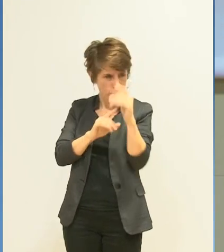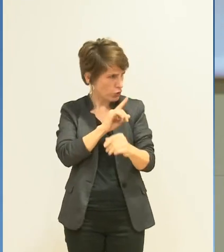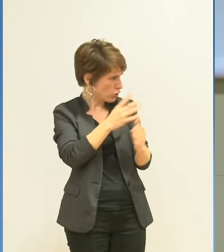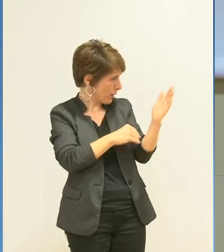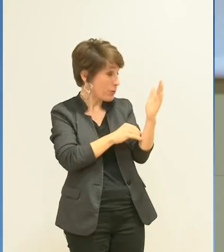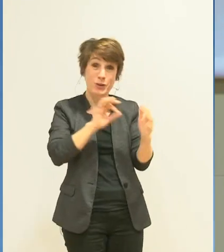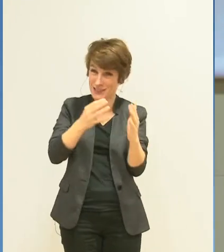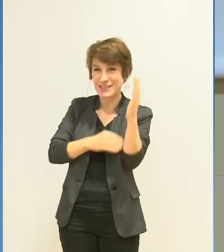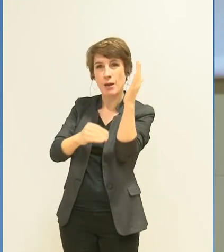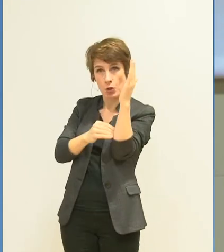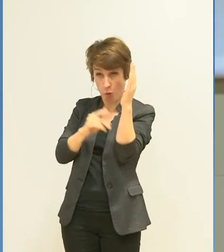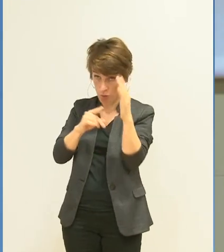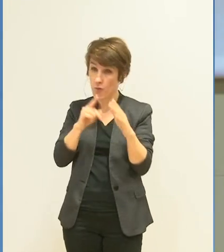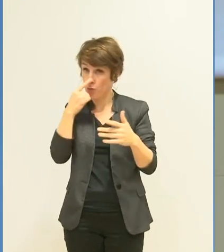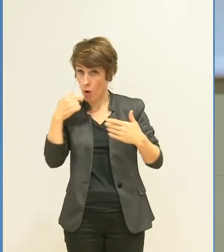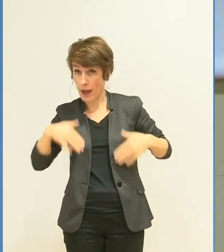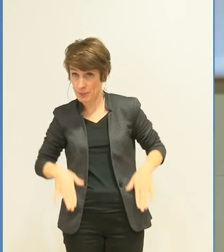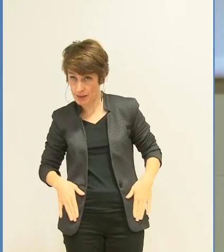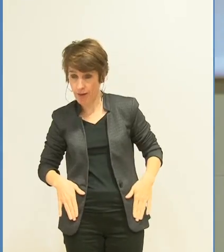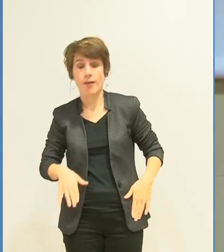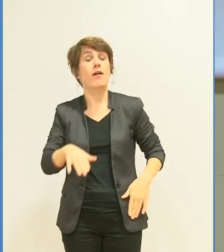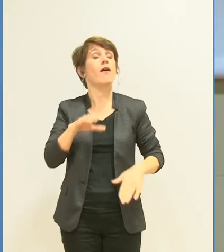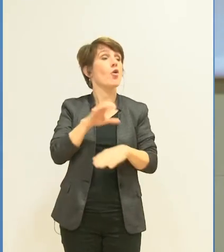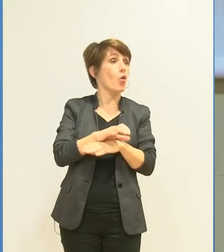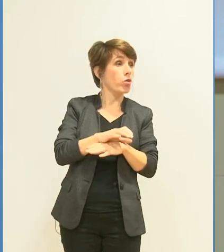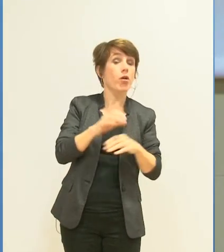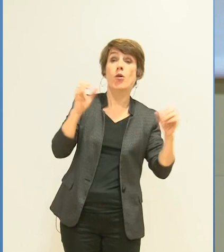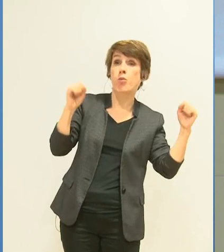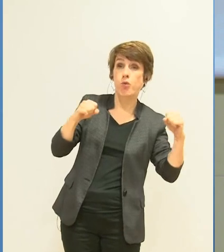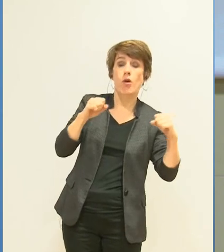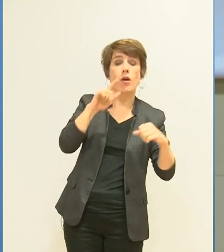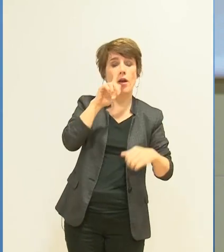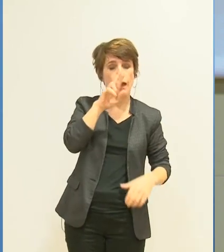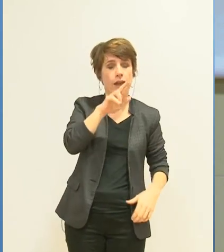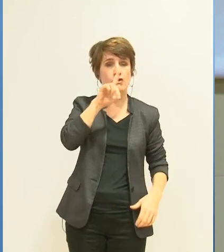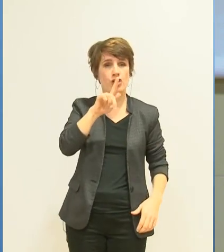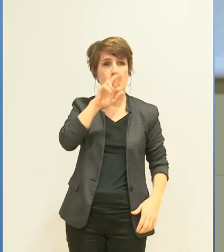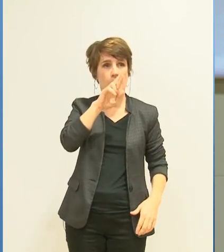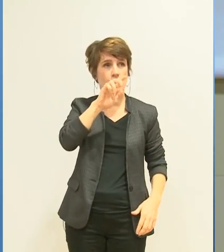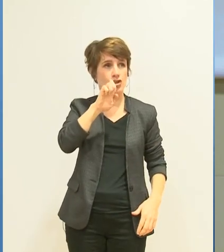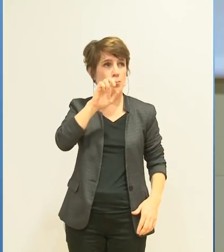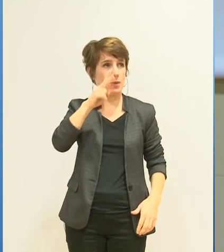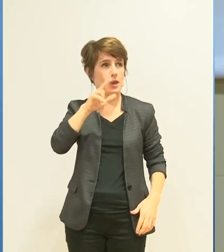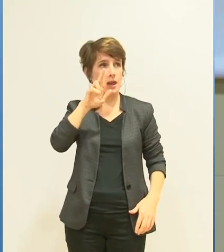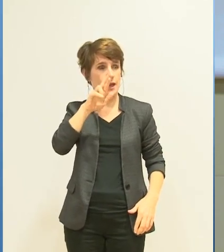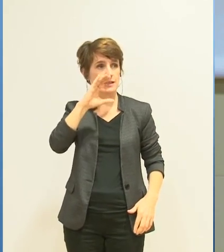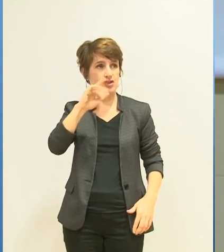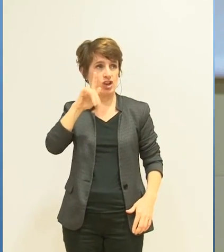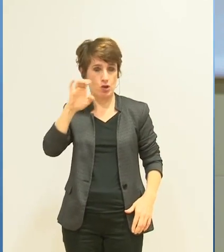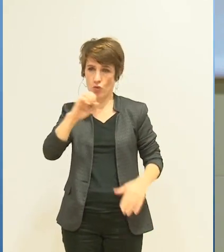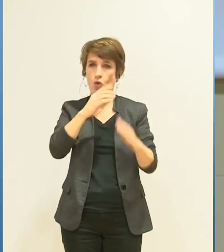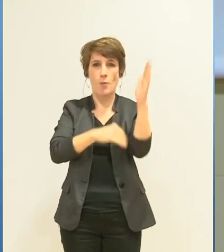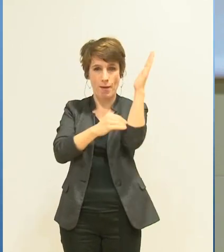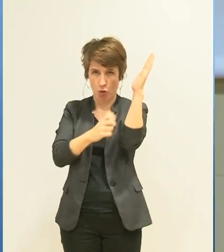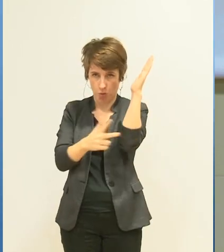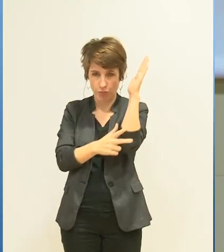vous abstenez pour l'amendement qui votent contre qui vote pour rgr gpr cgo l'amendement est adopté je m'envoie délibération